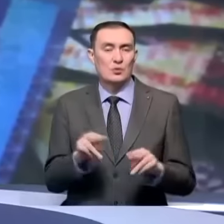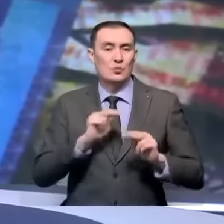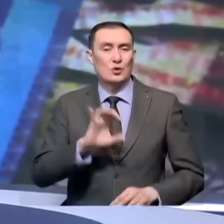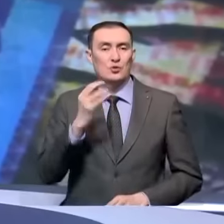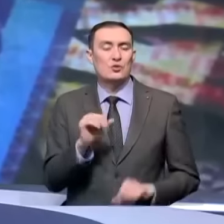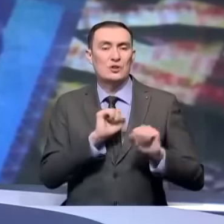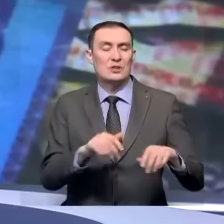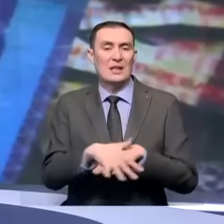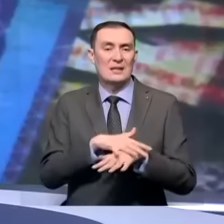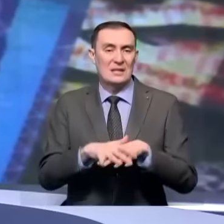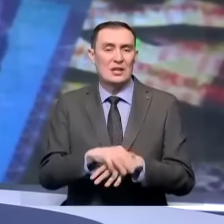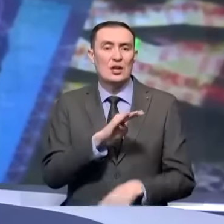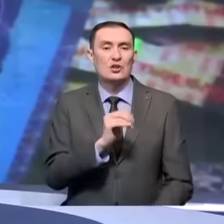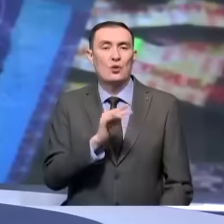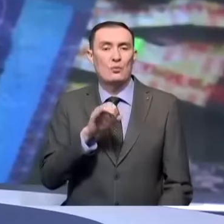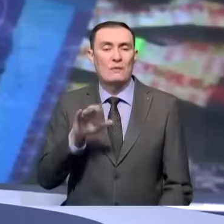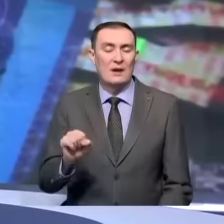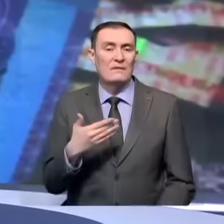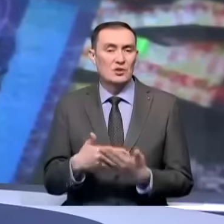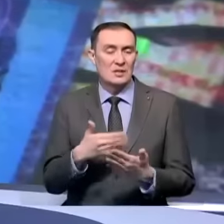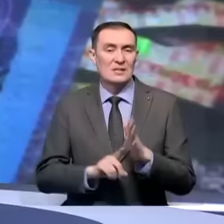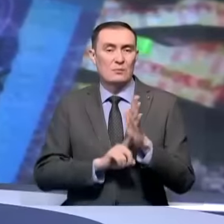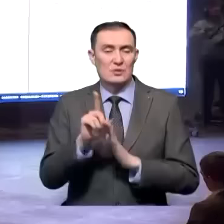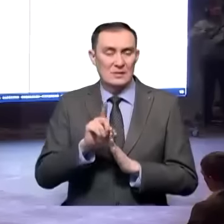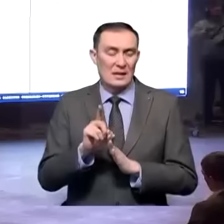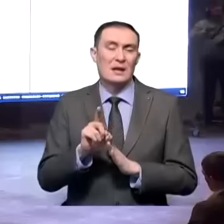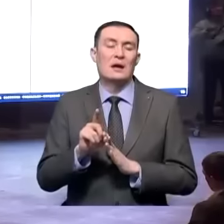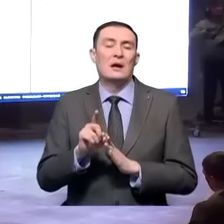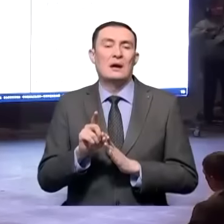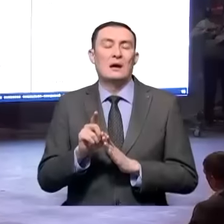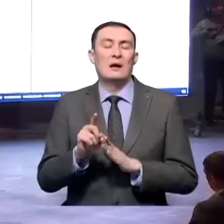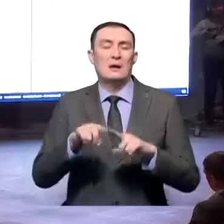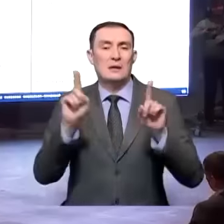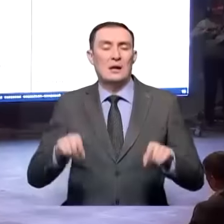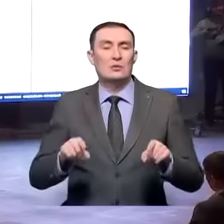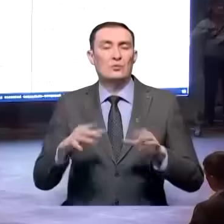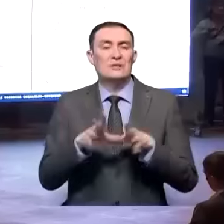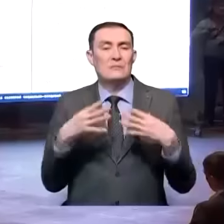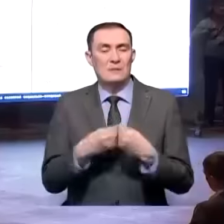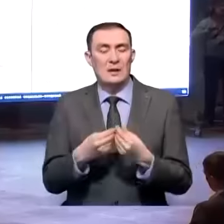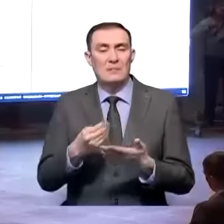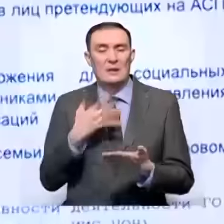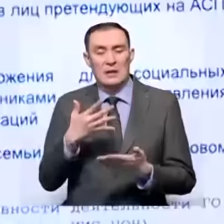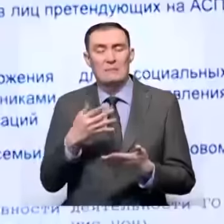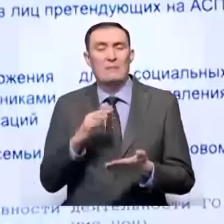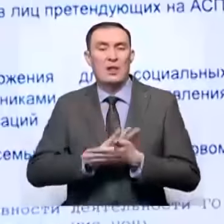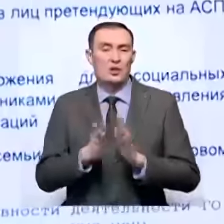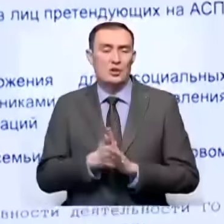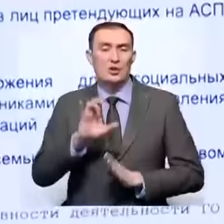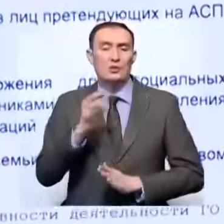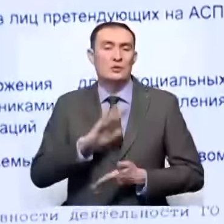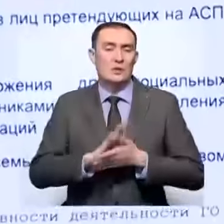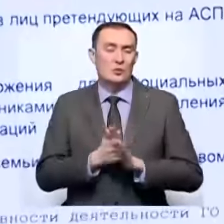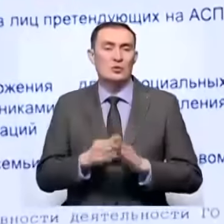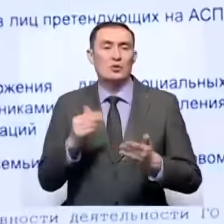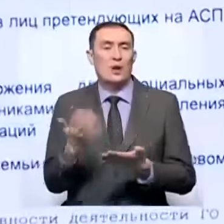и соцзащиты населения Светлана Жакупова. В частности, запустили цифровую карту семьи. Она определяет материальное положение, социальный статус, доход